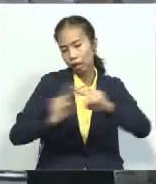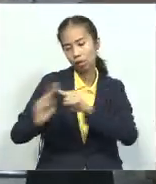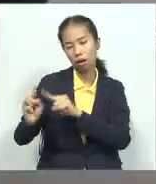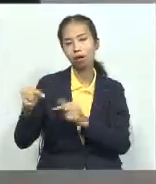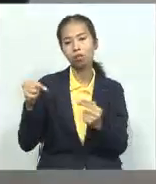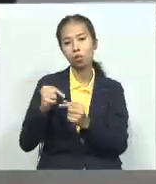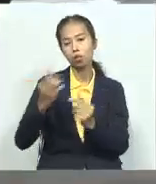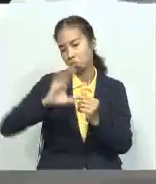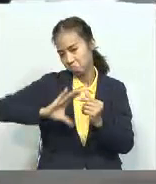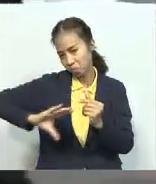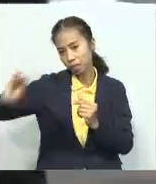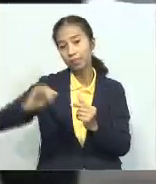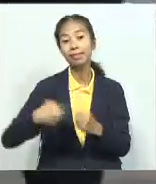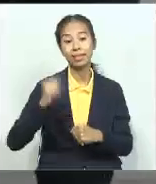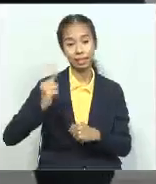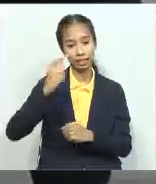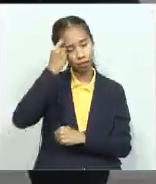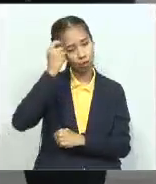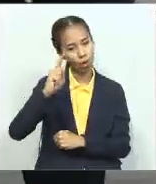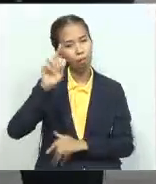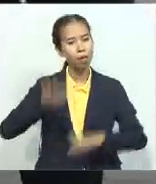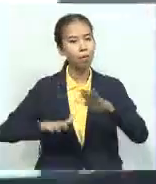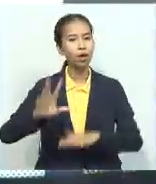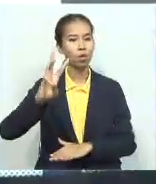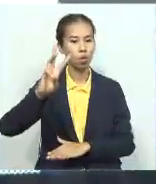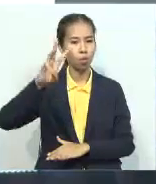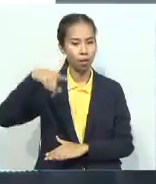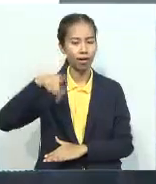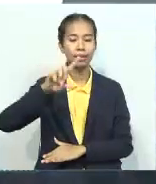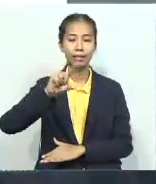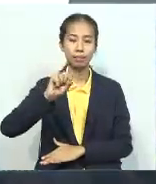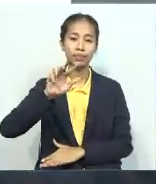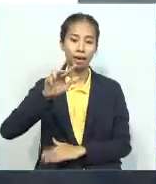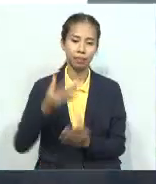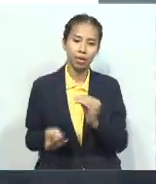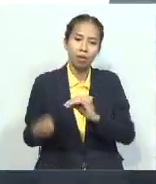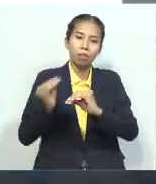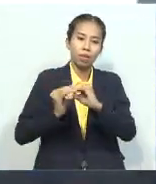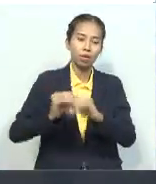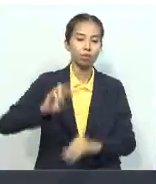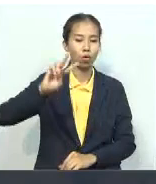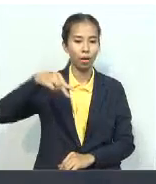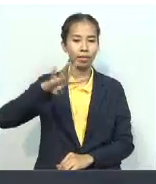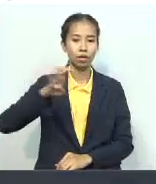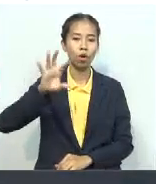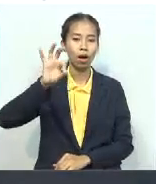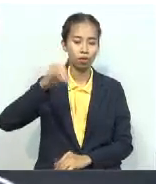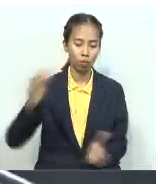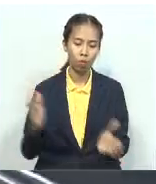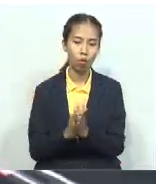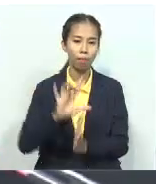ชนในเที่ยวไปจากปกติวันละประมาณ 6,023 เที่ยวเพิ่มขึ้นประมาณ 2,490 เที่ยวร